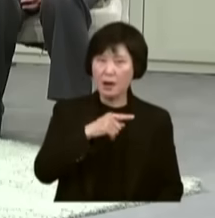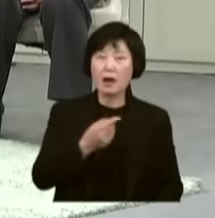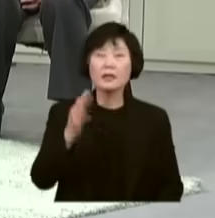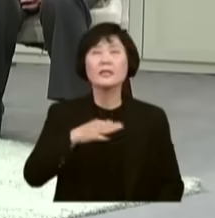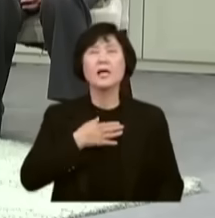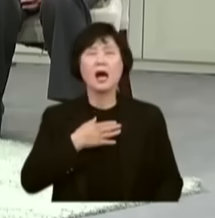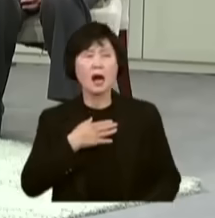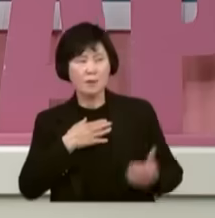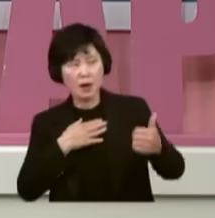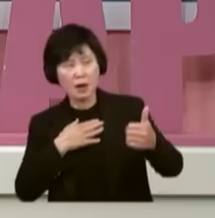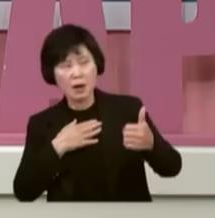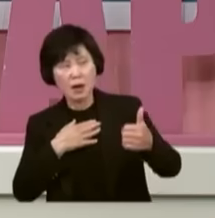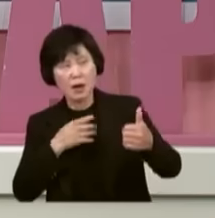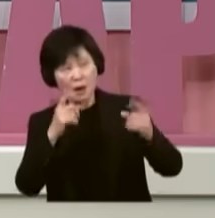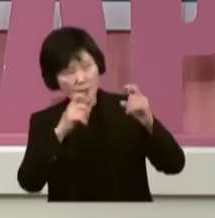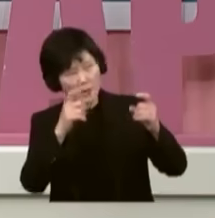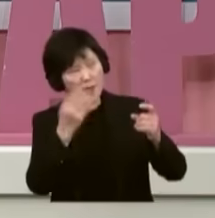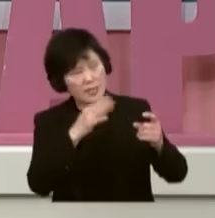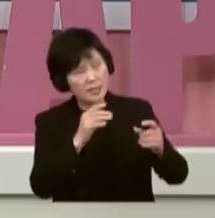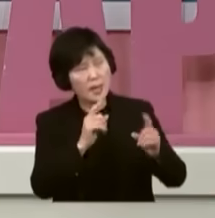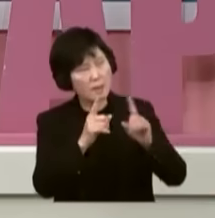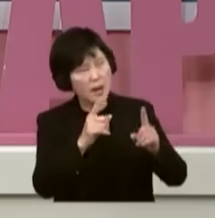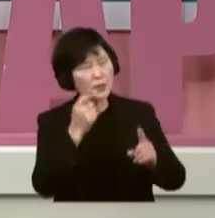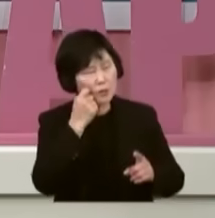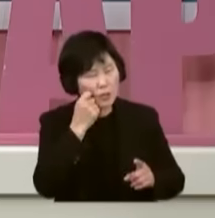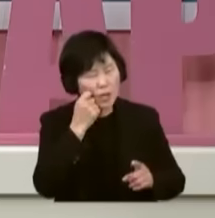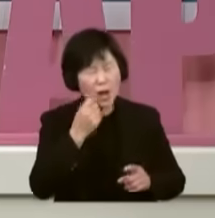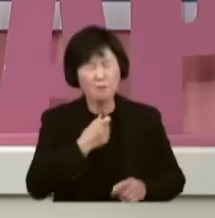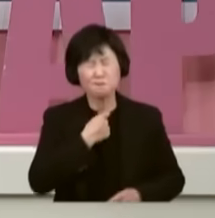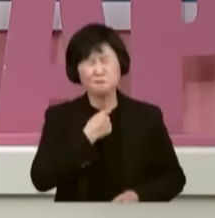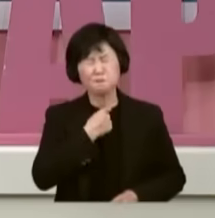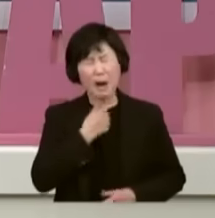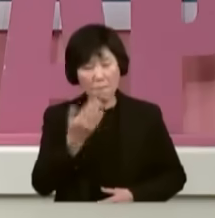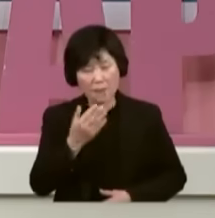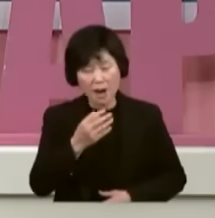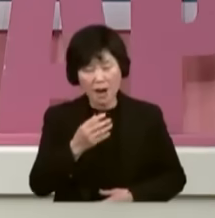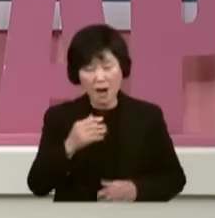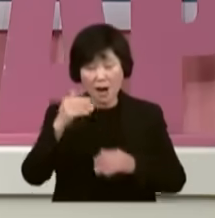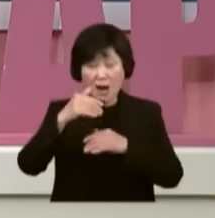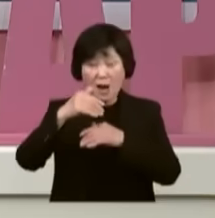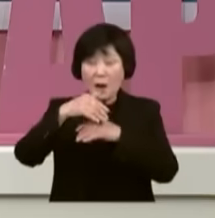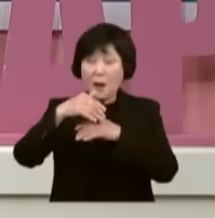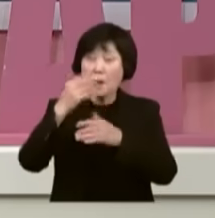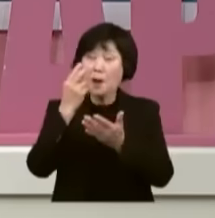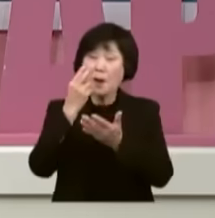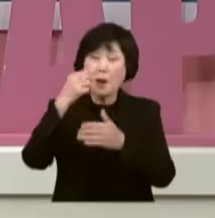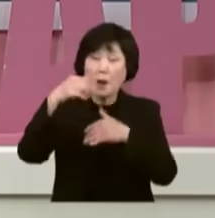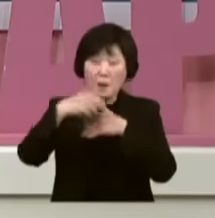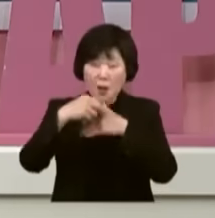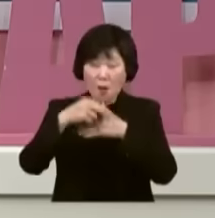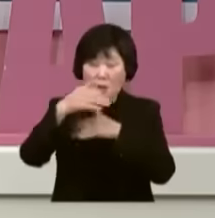안 나. 미안해. 이것도 없어. 그냥 그리고 뛰어서 병실로 갔어. 근데 그게 마지막 담배가 된 거야. 이 병원으로